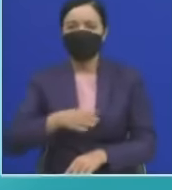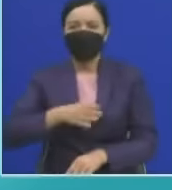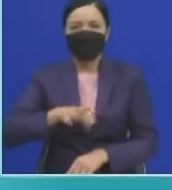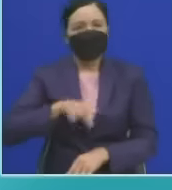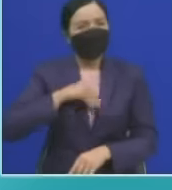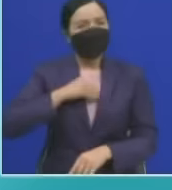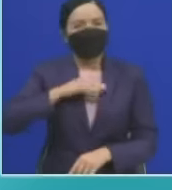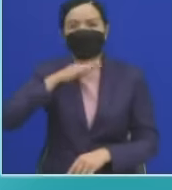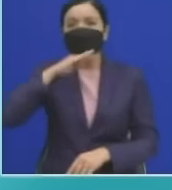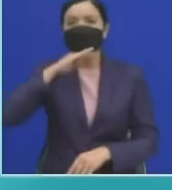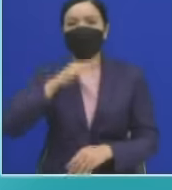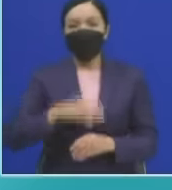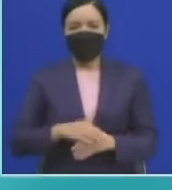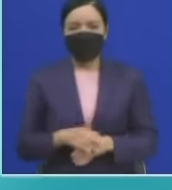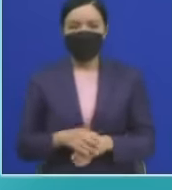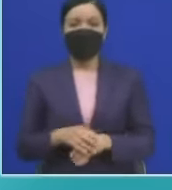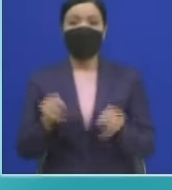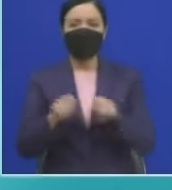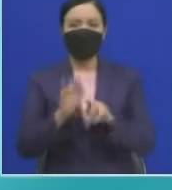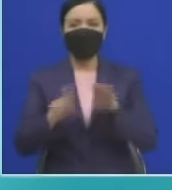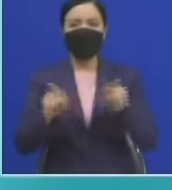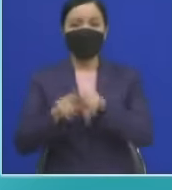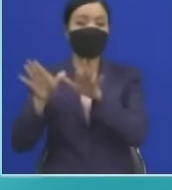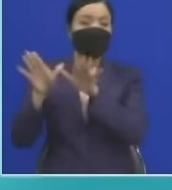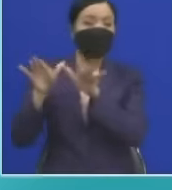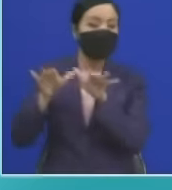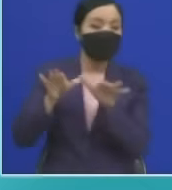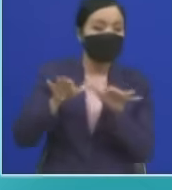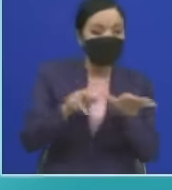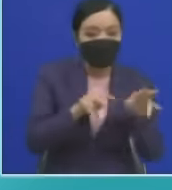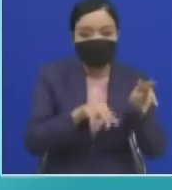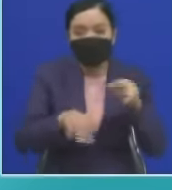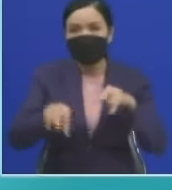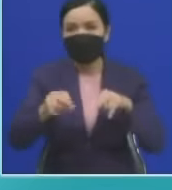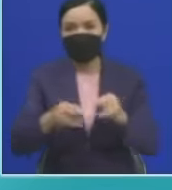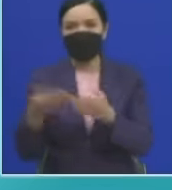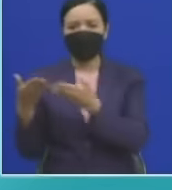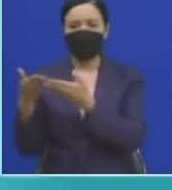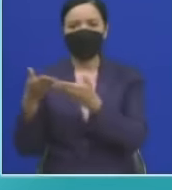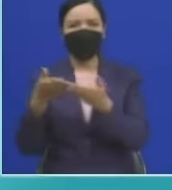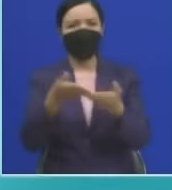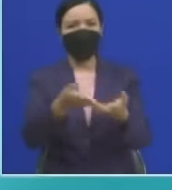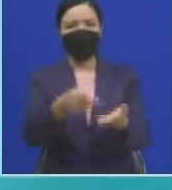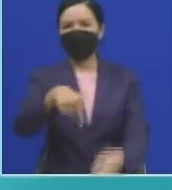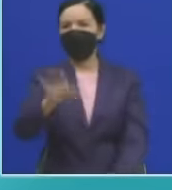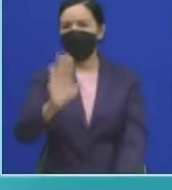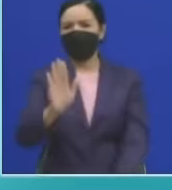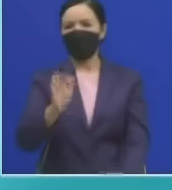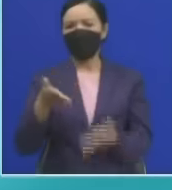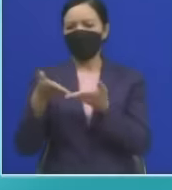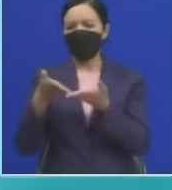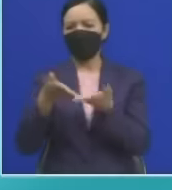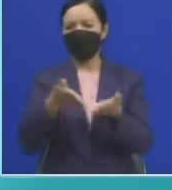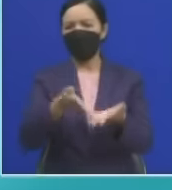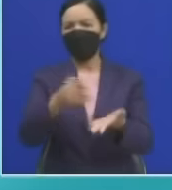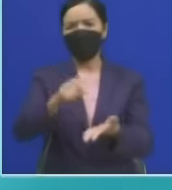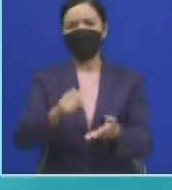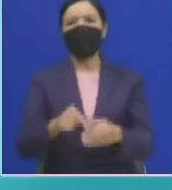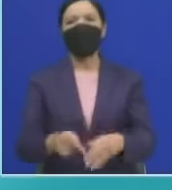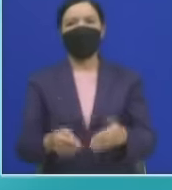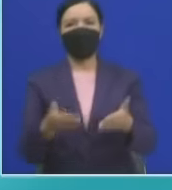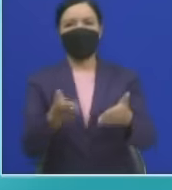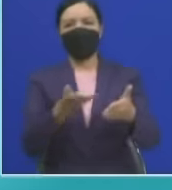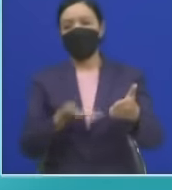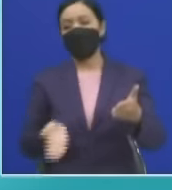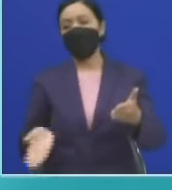ค่ะ อันนี้เราสมมติว่าเราเป็นนกนะฮะบินมาดูสิฮะ เ รือวิ่งมาตรงนี้ไม่ได้น ะ วิ่งฝ่าเข้ามาไม่ได้นะ มีฉลามหูดำใช่ไหม อ้อมไปข้างหลังโน่